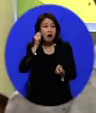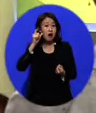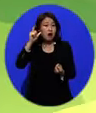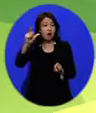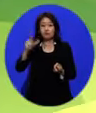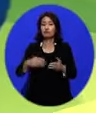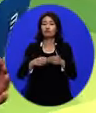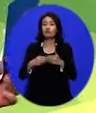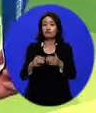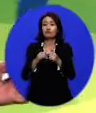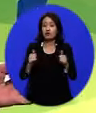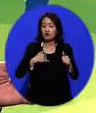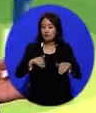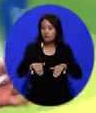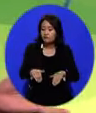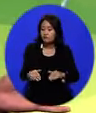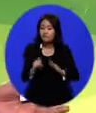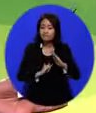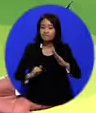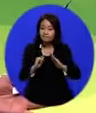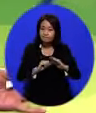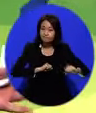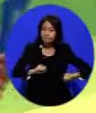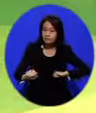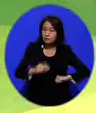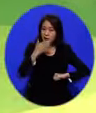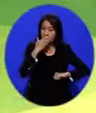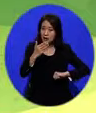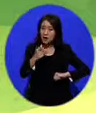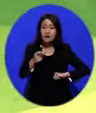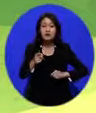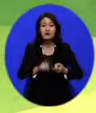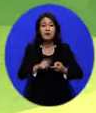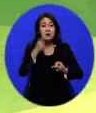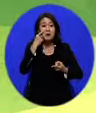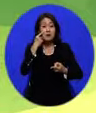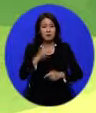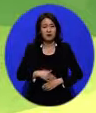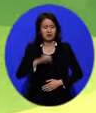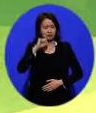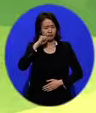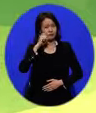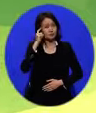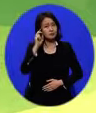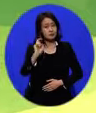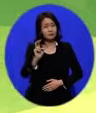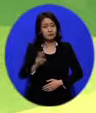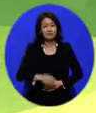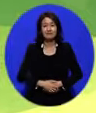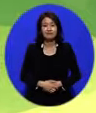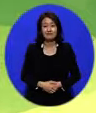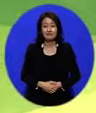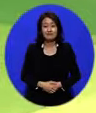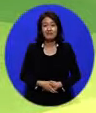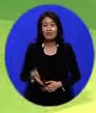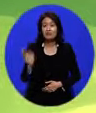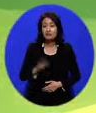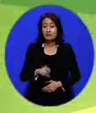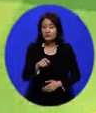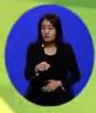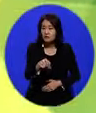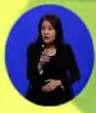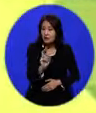돼서 내 부하들과 가족들을 움직일 수 있을까? 그걸 한번 맞춰보세요. 어려울 거예요. 근데 이거를